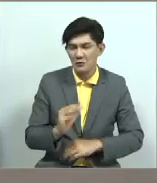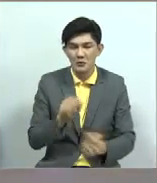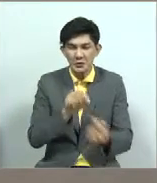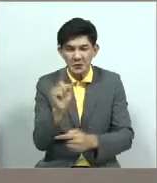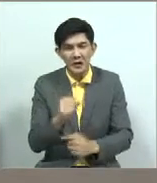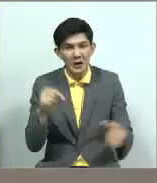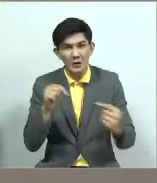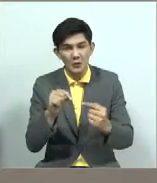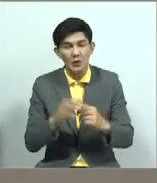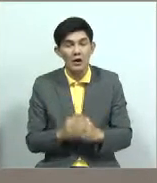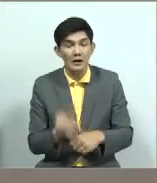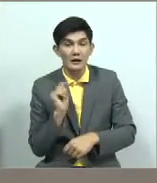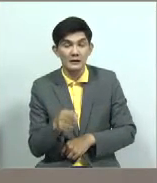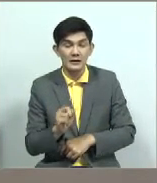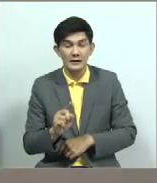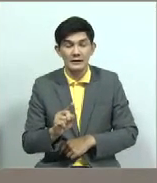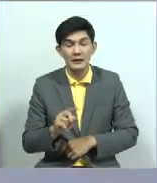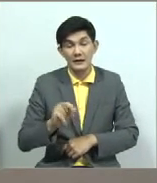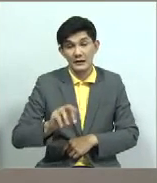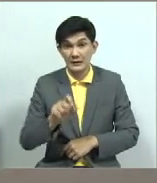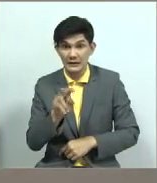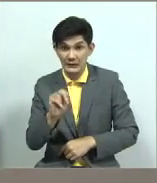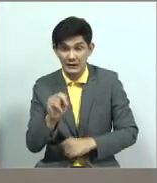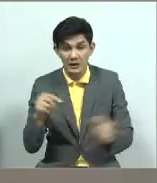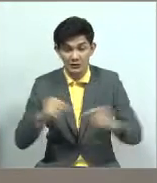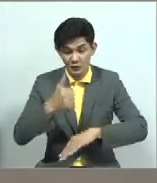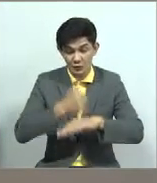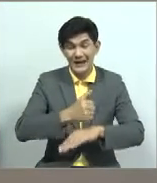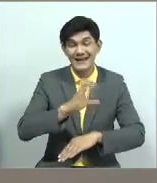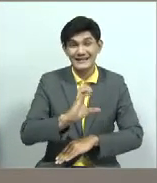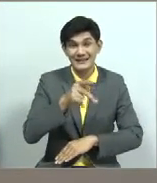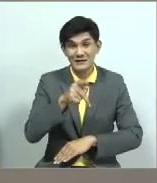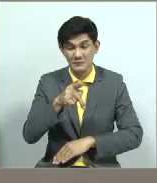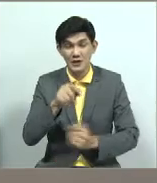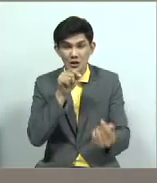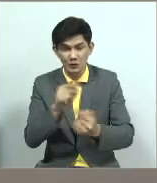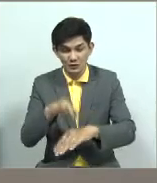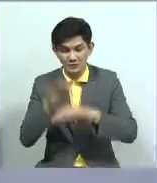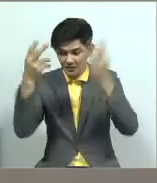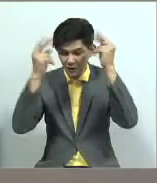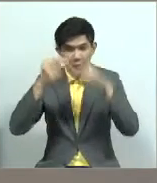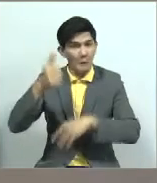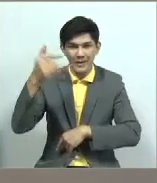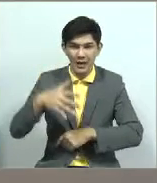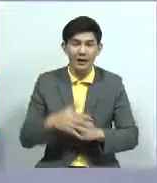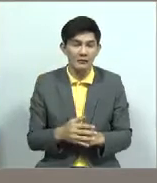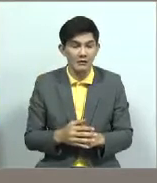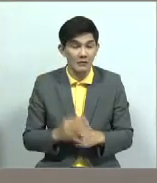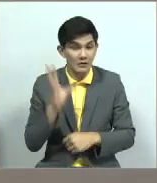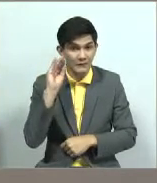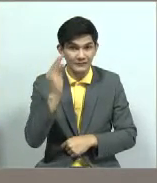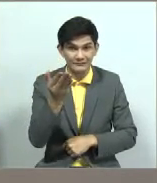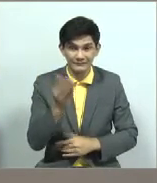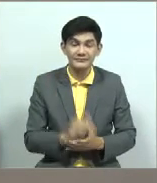ได้นะครับที่นายธนินทร์ เจรวนนท์นะครับอดีตผู้บริหารบริษัท CPO จะเข้ามาดำรงตำแหน่งนายกรัฐมนตรีครับไปฟังเสียงท่านนาย